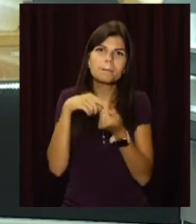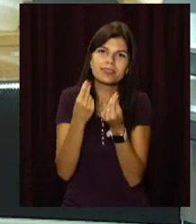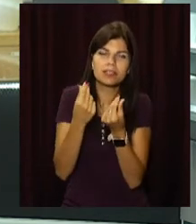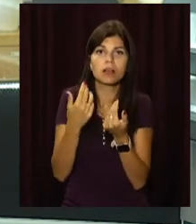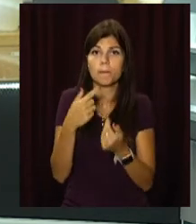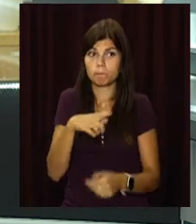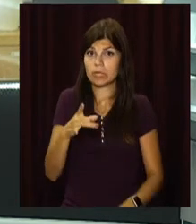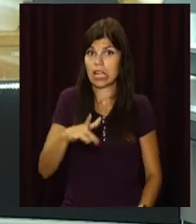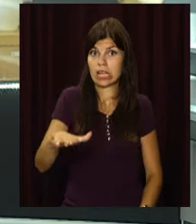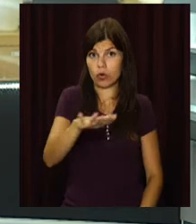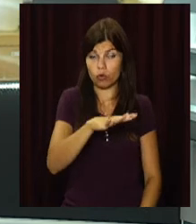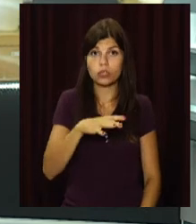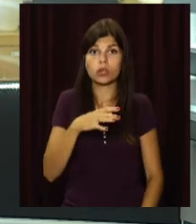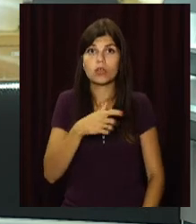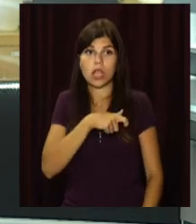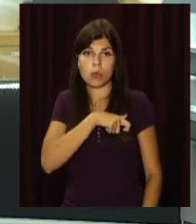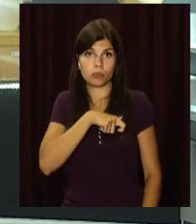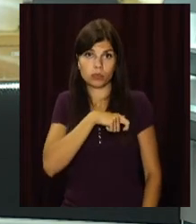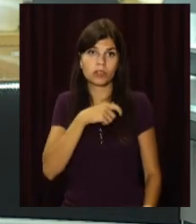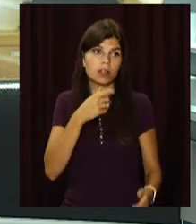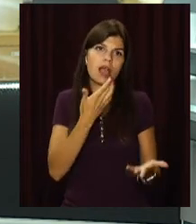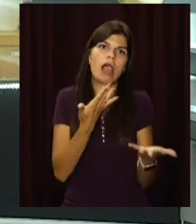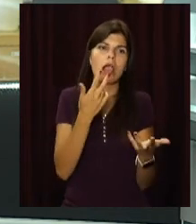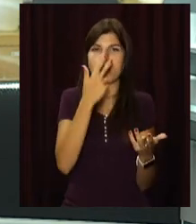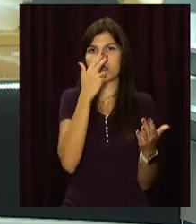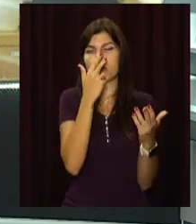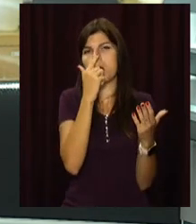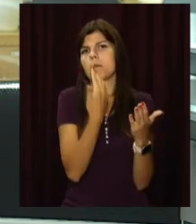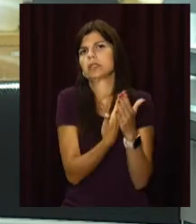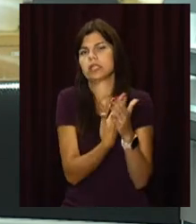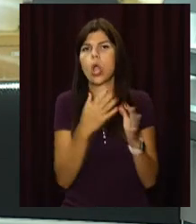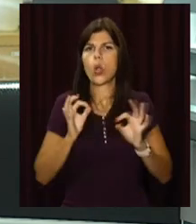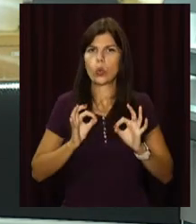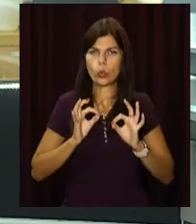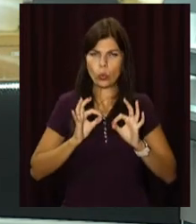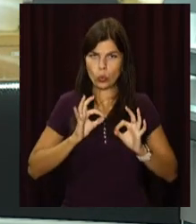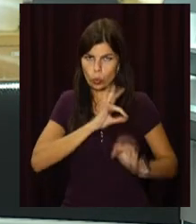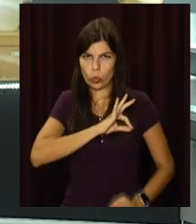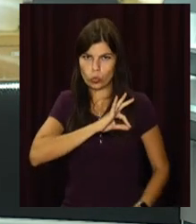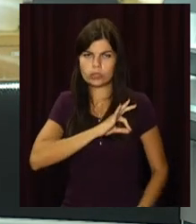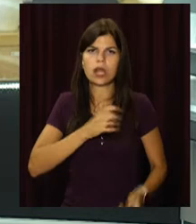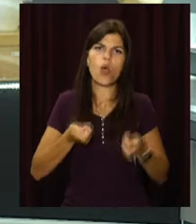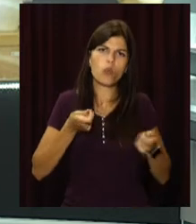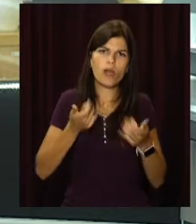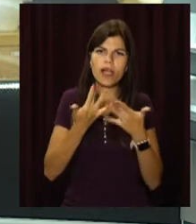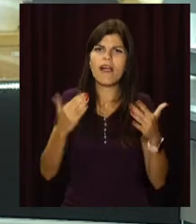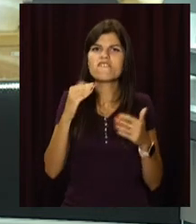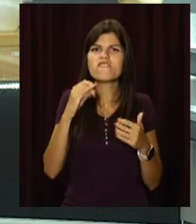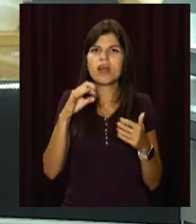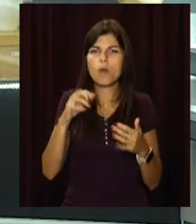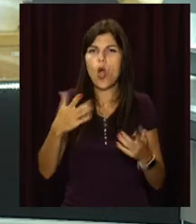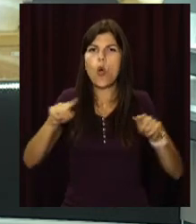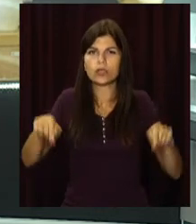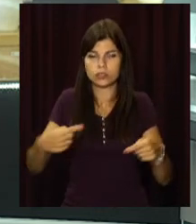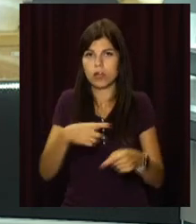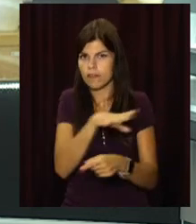У регіоні правоохоронці, чиновники, представники Держгеокадастру, юристи та керівники фермерських організацій. Усі